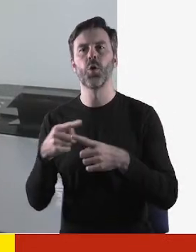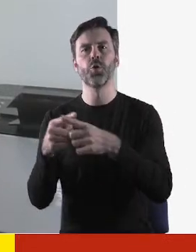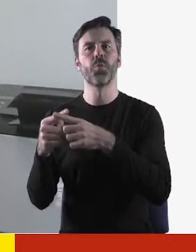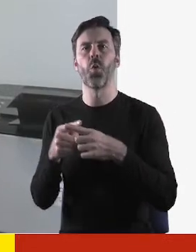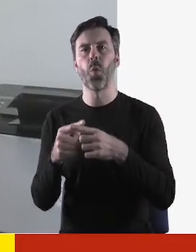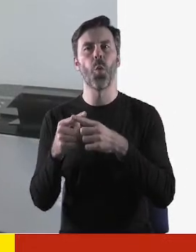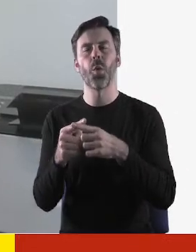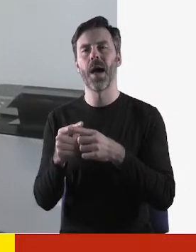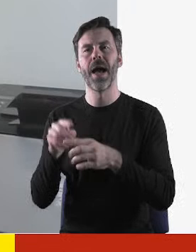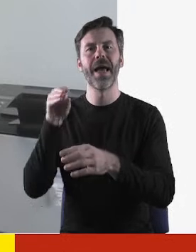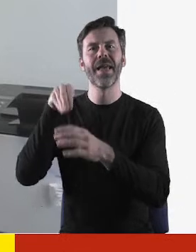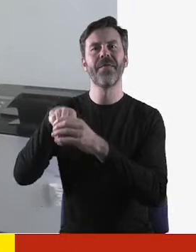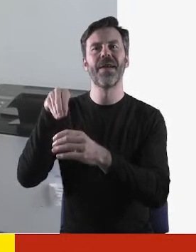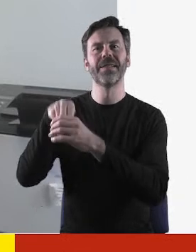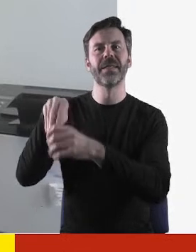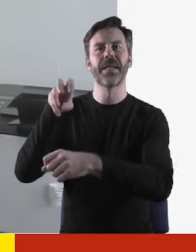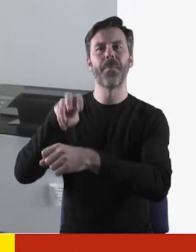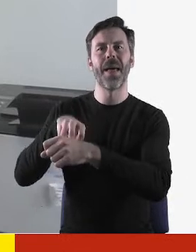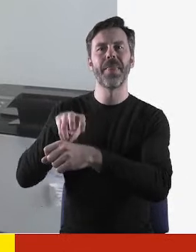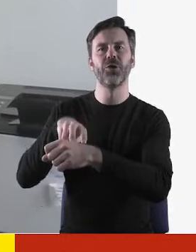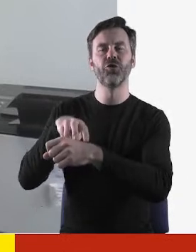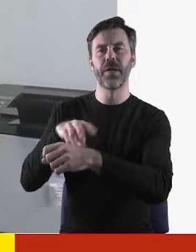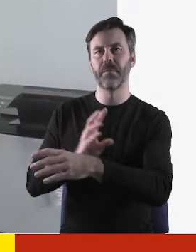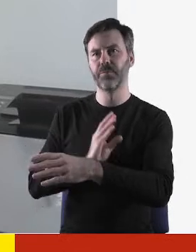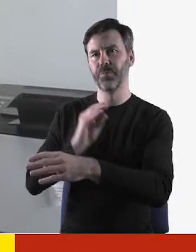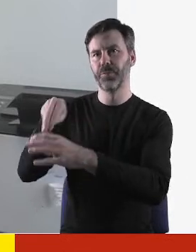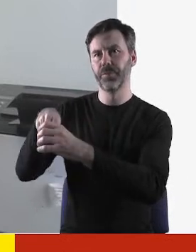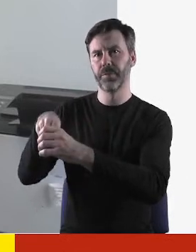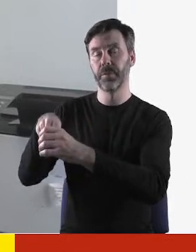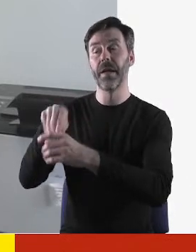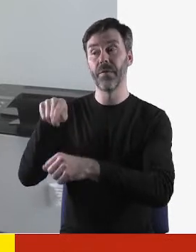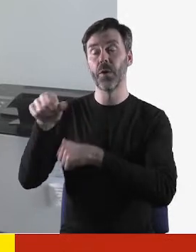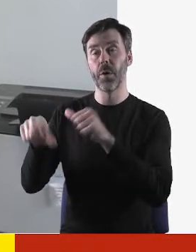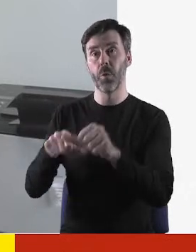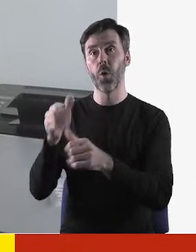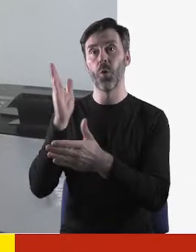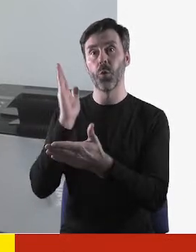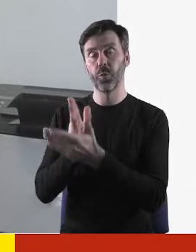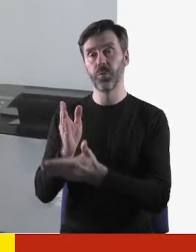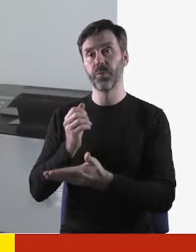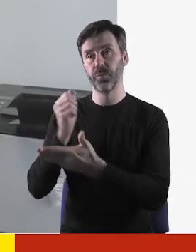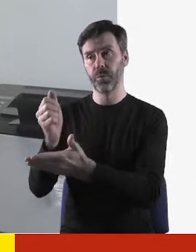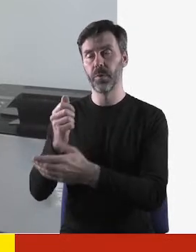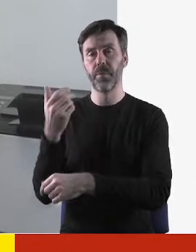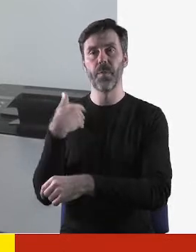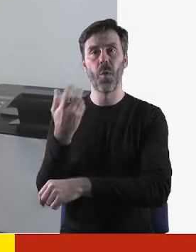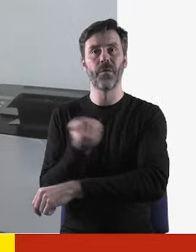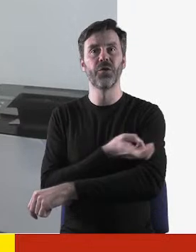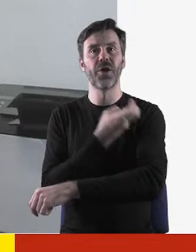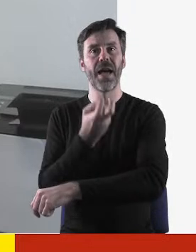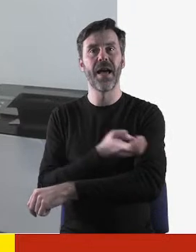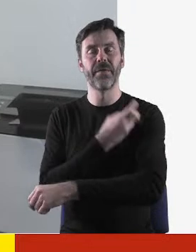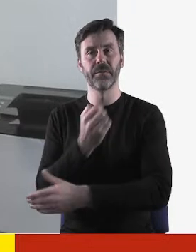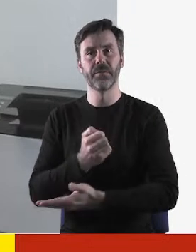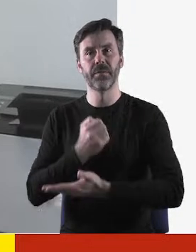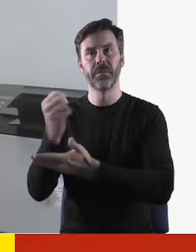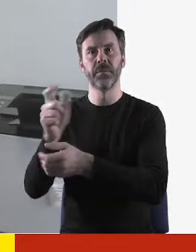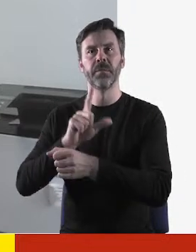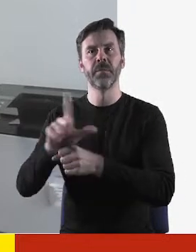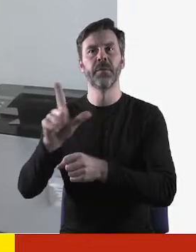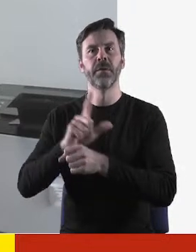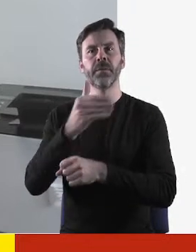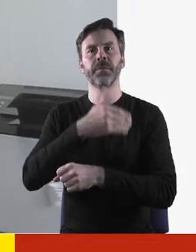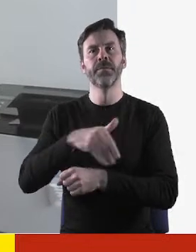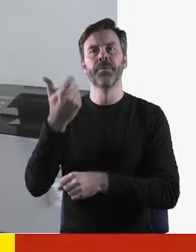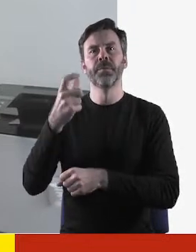Inwestycje Medyczne, w tym roku została ona dokapitalizowana w czerwcu kwotą 12 milionów